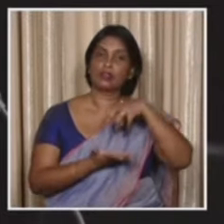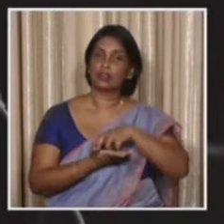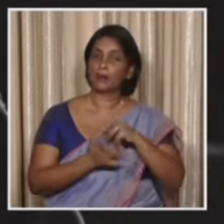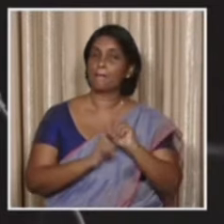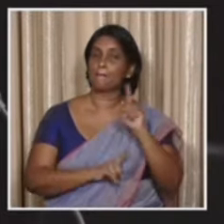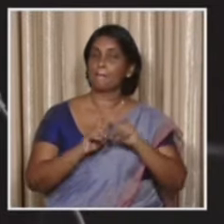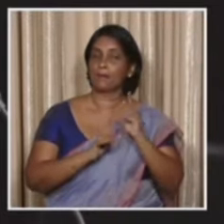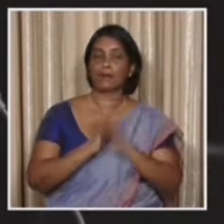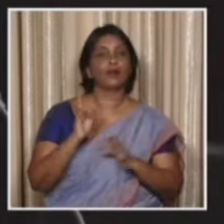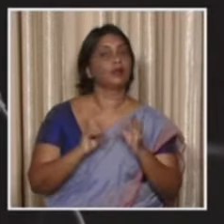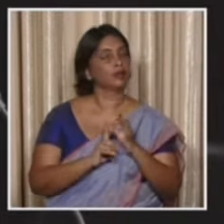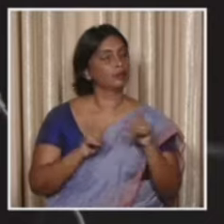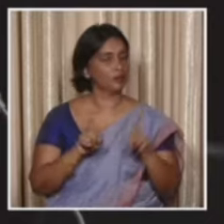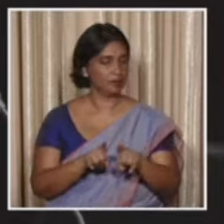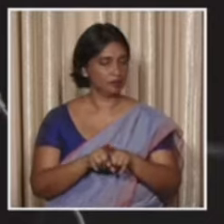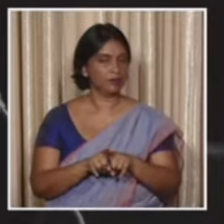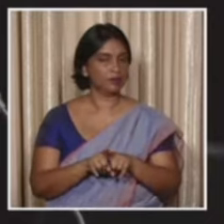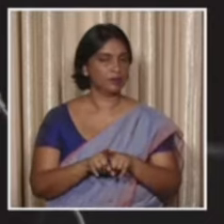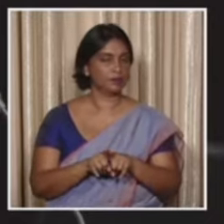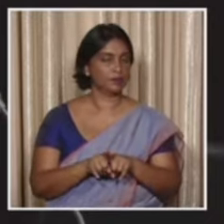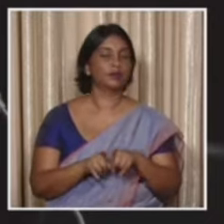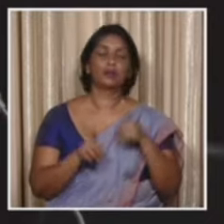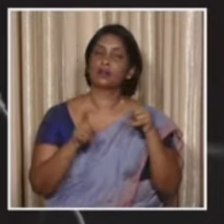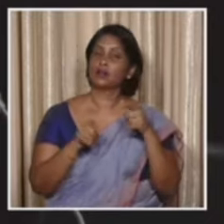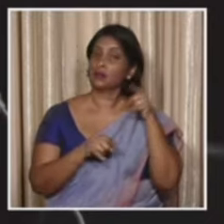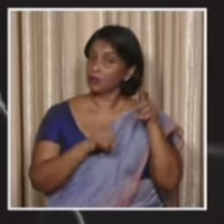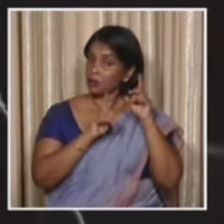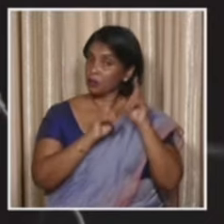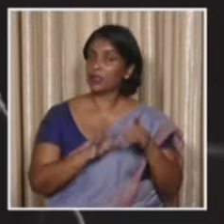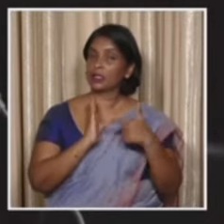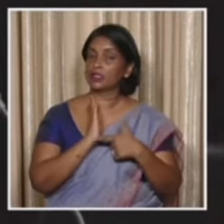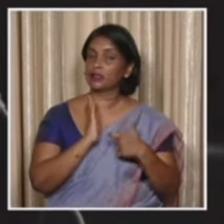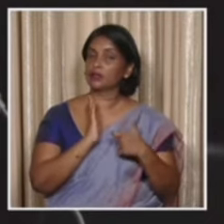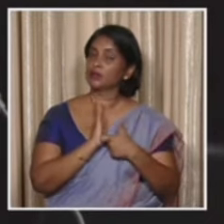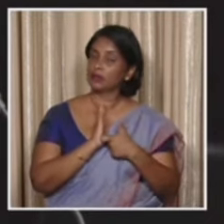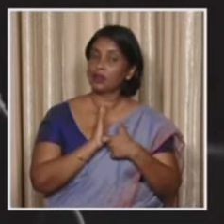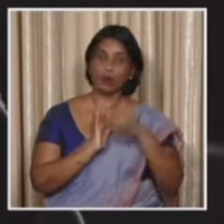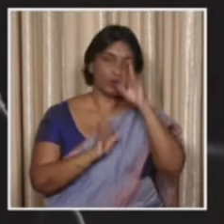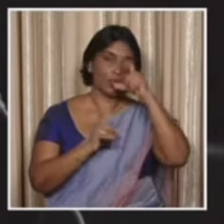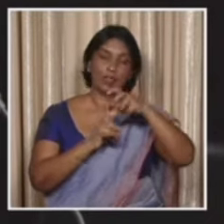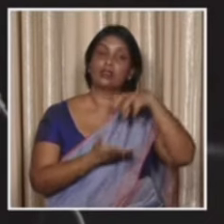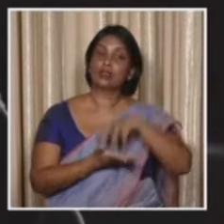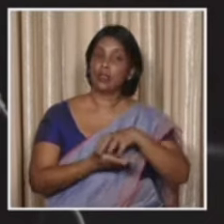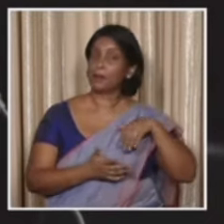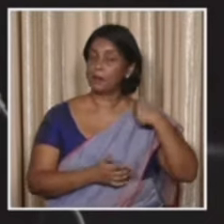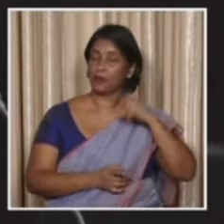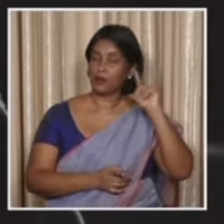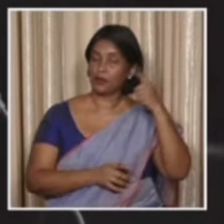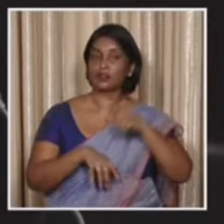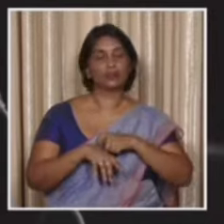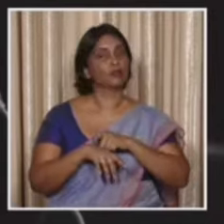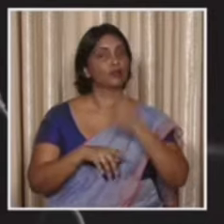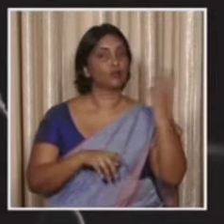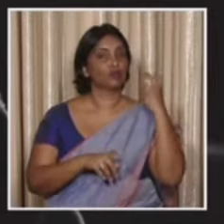இருந்த, அதன் முதலாவது குருநாயகலை மாவட்டத்தின் முஸ்லிம் பாராளுமன்ற உறுப்பினர் என்ற கௌரவத்துக்கு